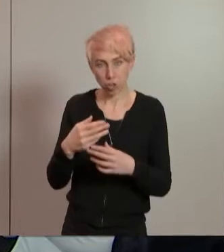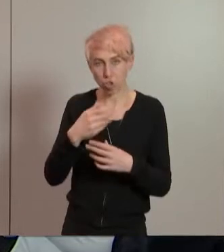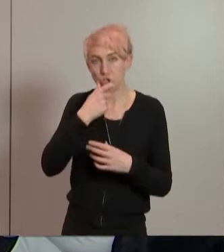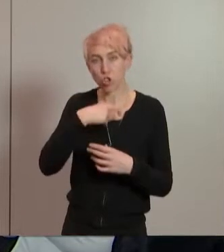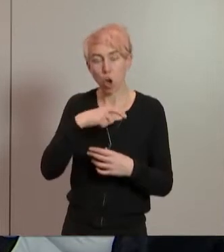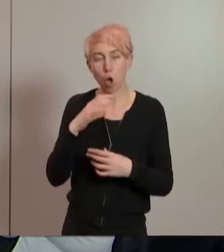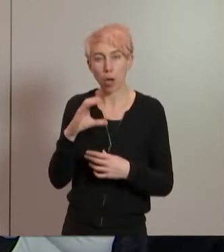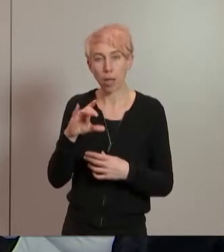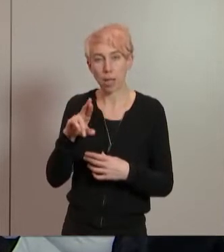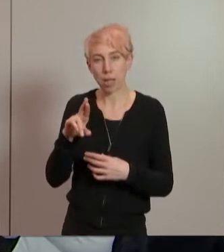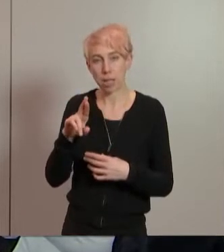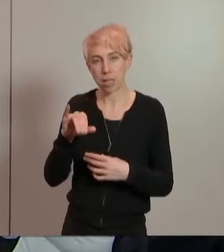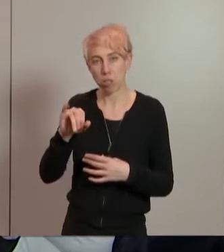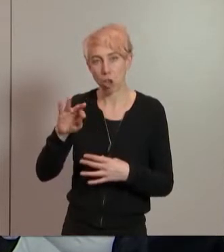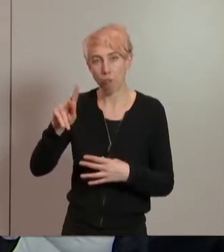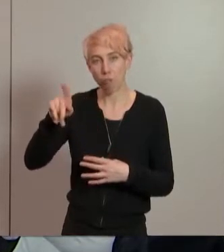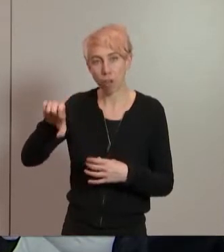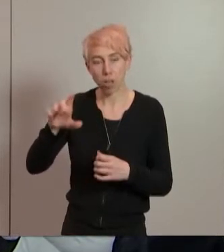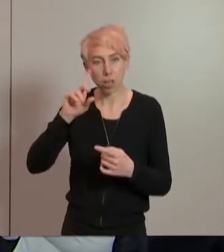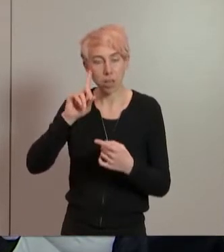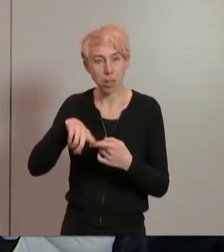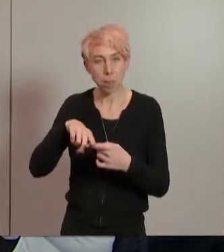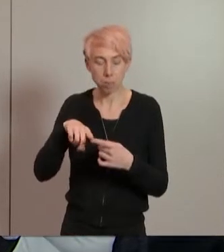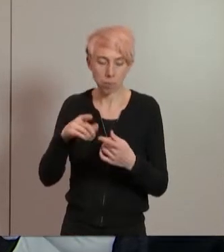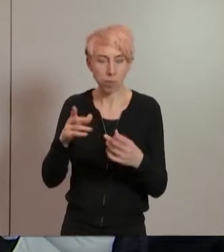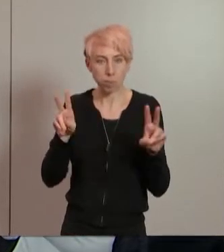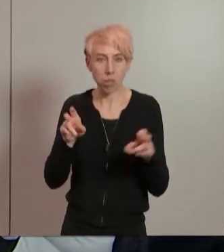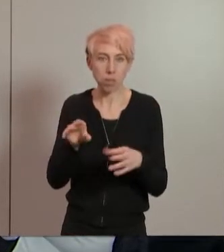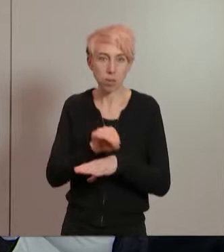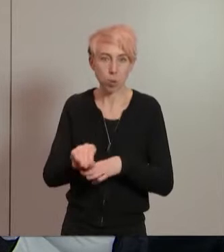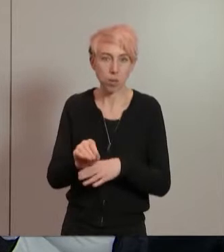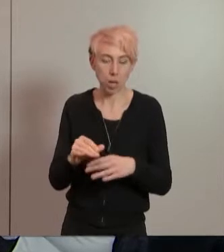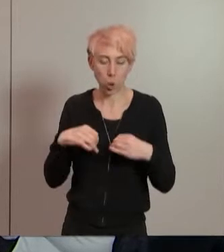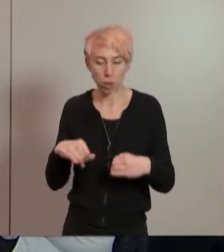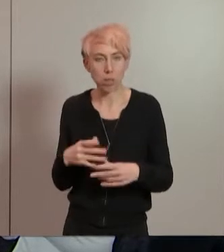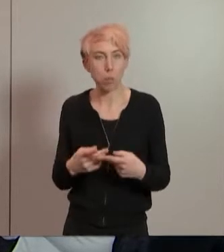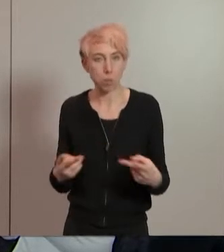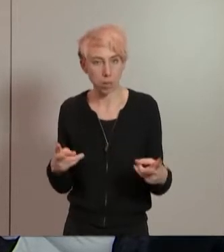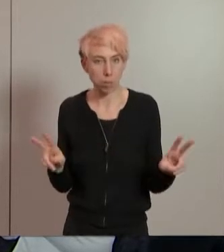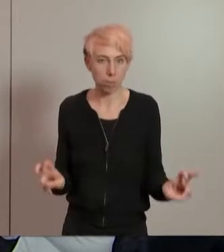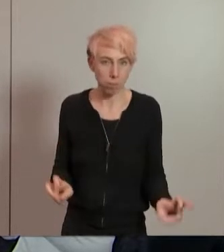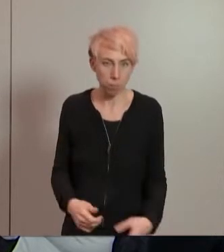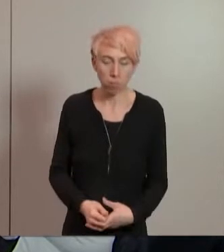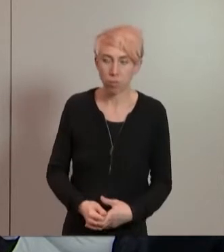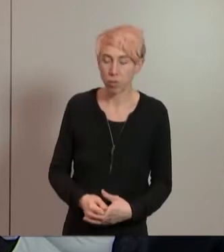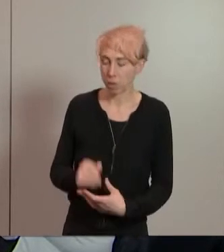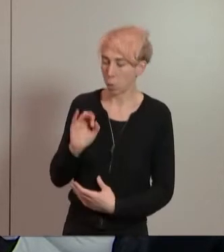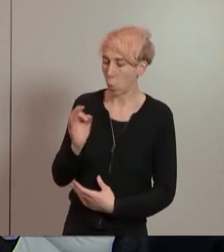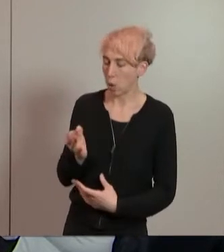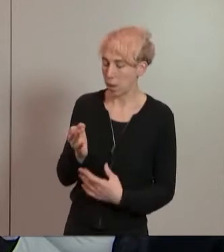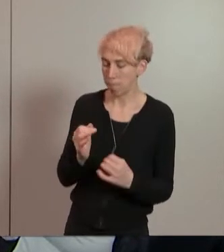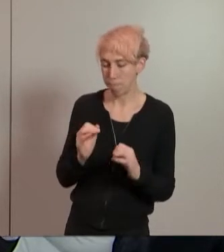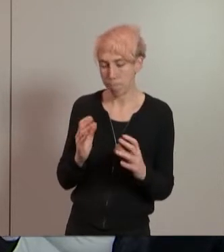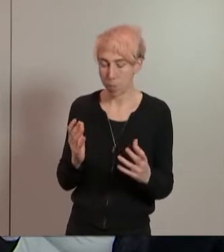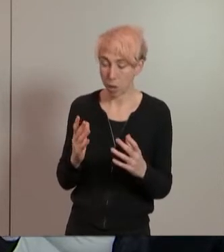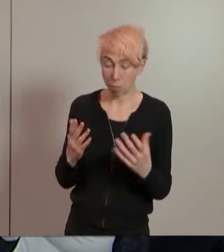concernant la tranquillité publique. Oui. Que vous dire ? Moi,